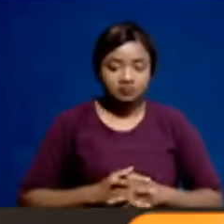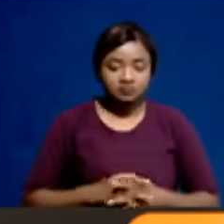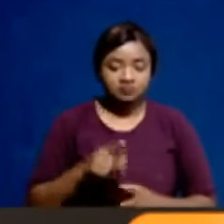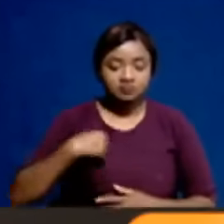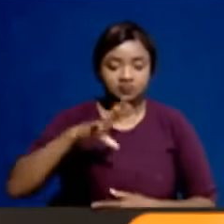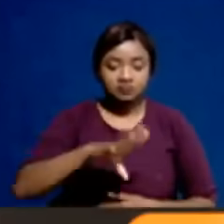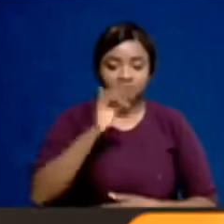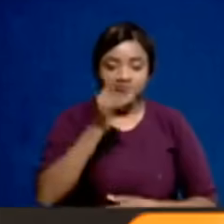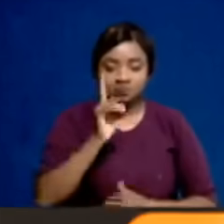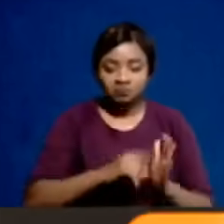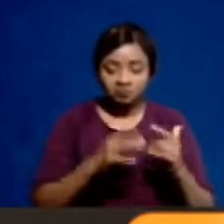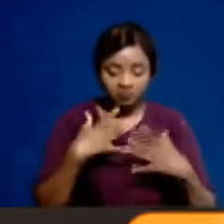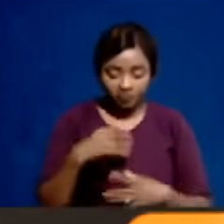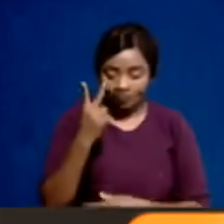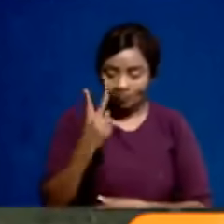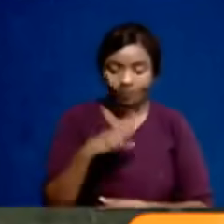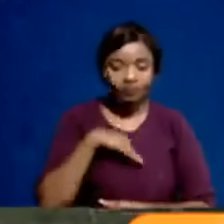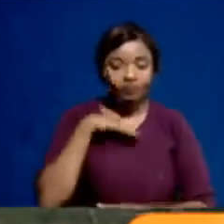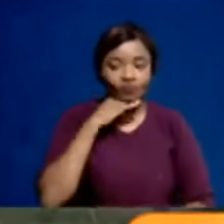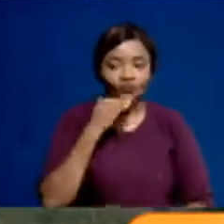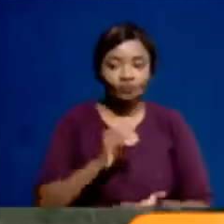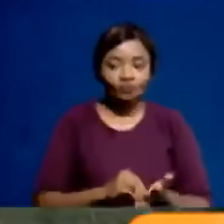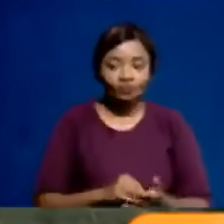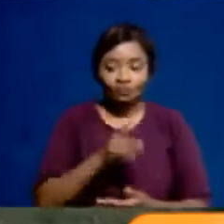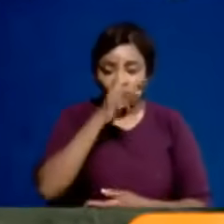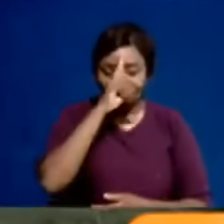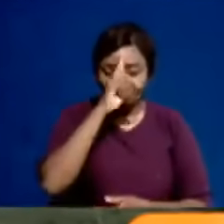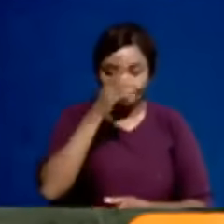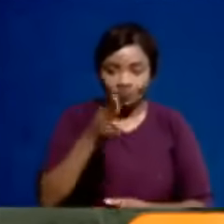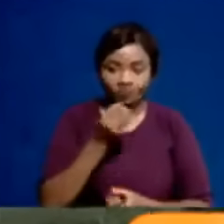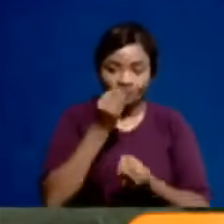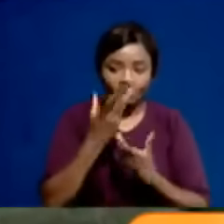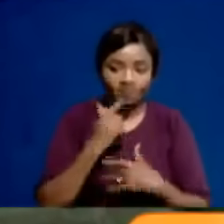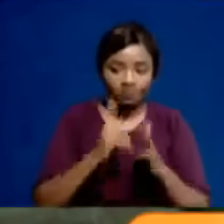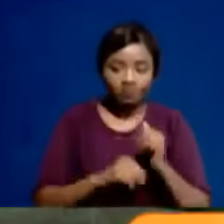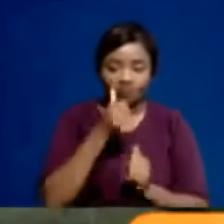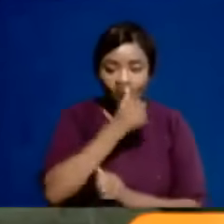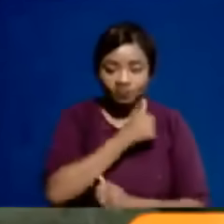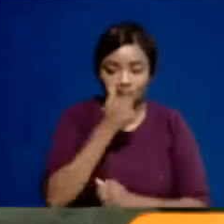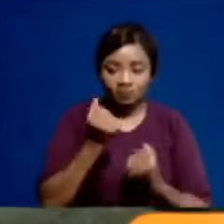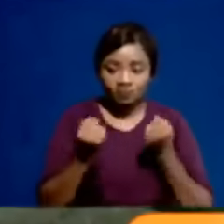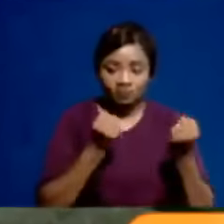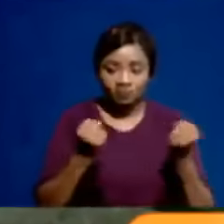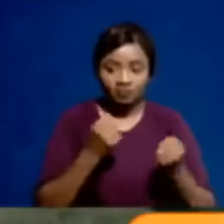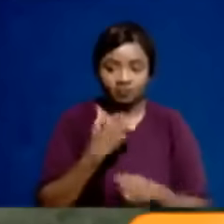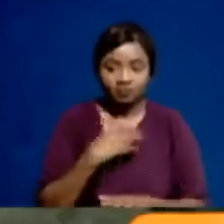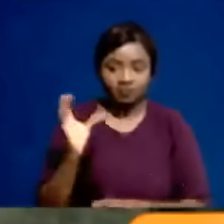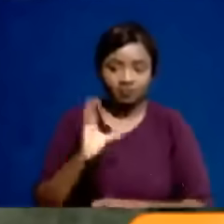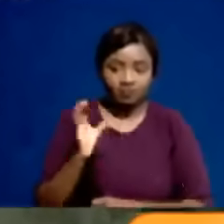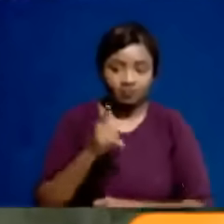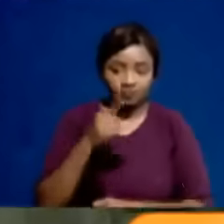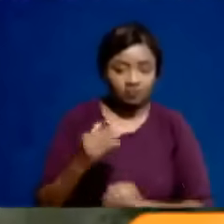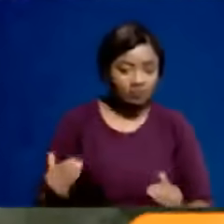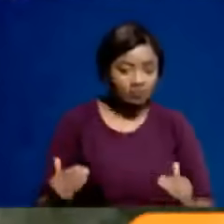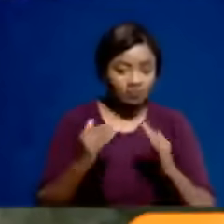tumepata habari kwamba watu 2 waliaga. Kulingana na polisi, gari la kibinafsi lilikuwa limebeba abiria kupita kiasi